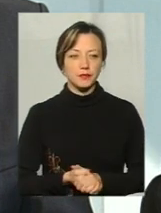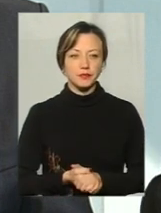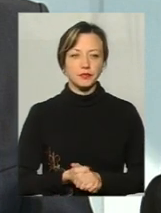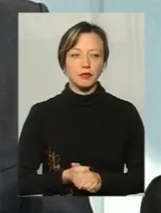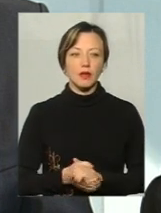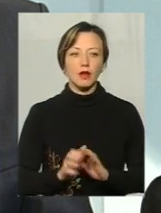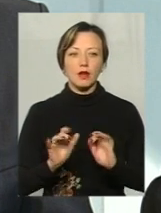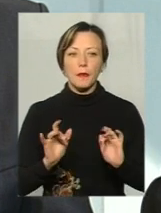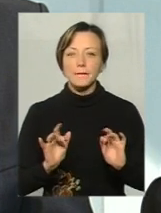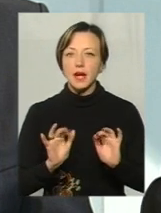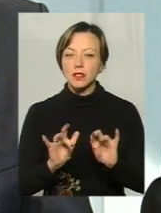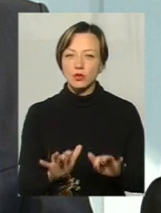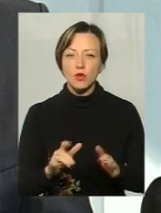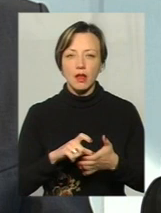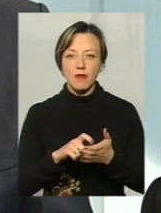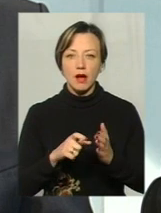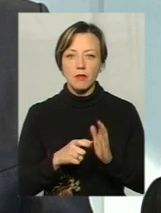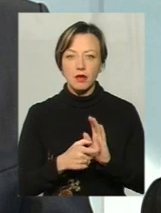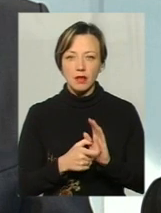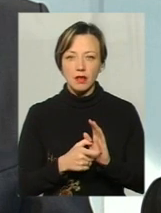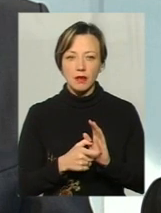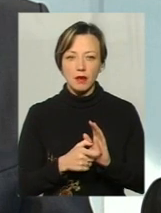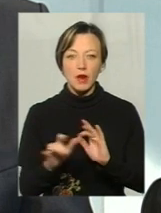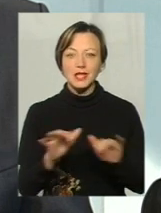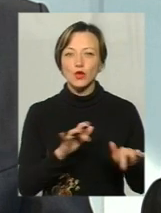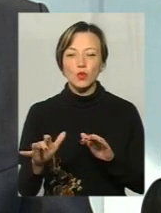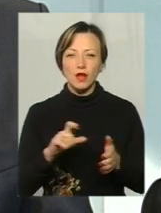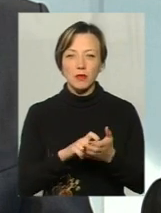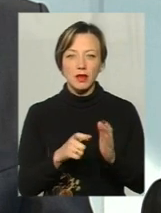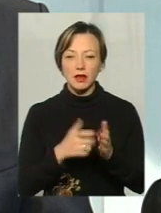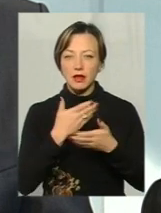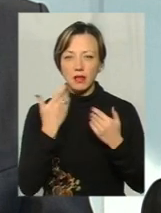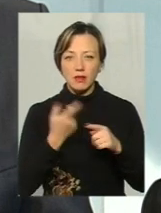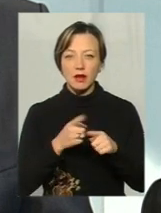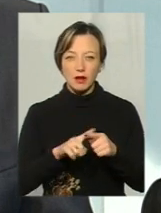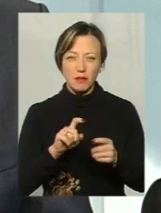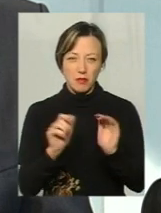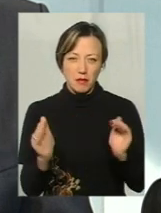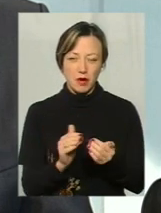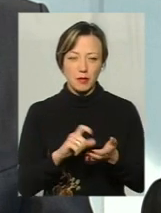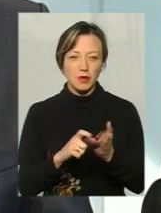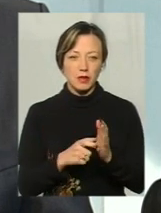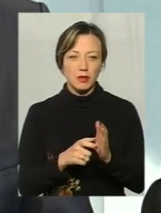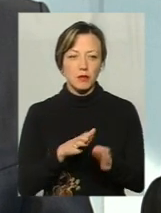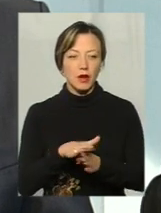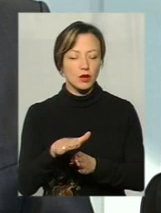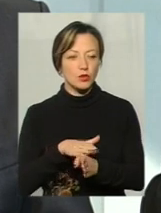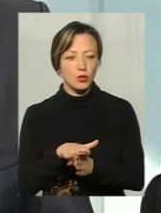процедурного кабинета нет. В этой небольшой манипуляционной происходит